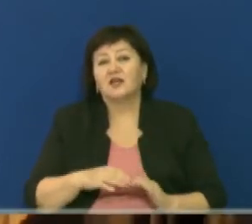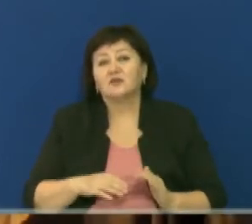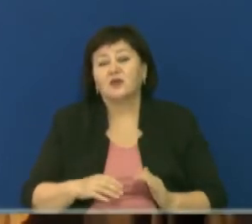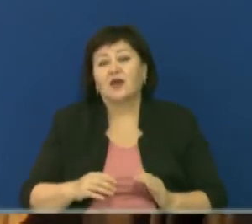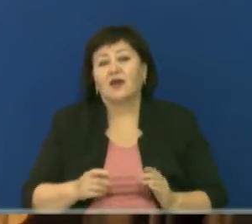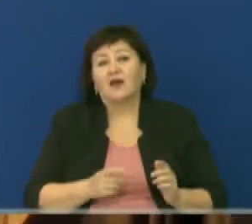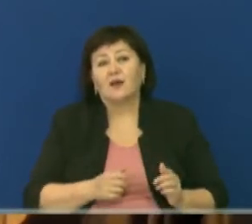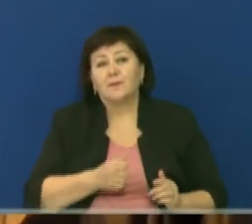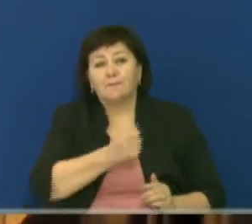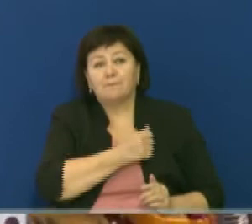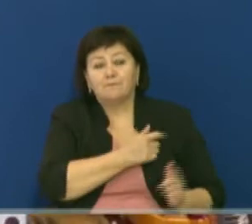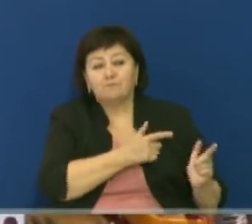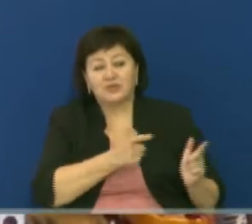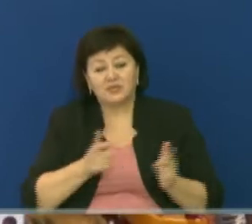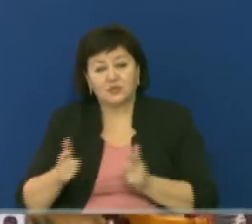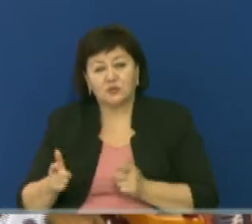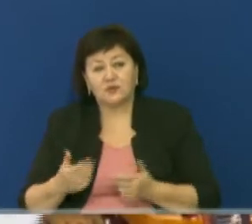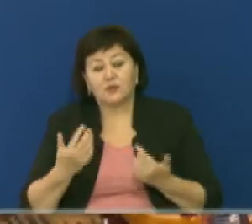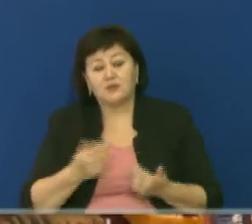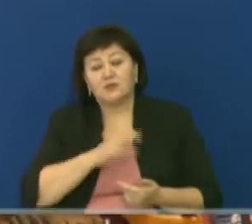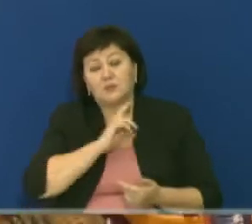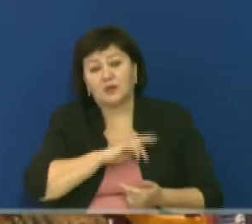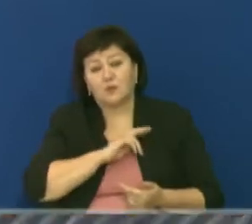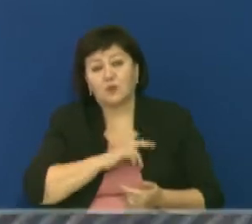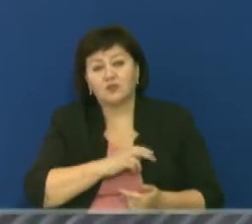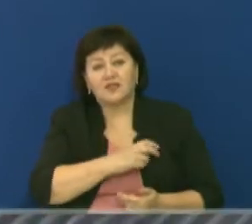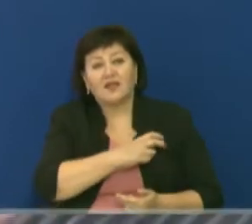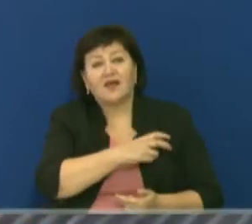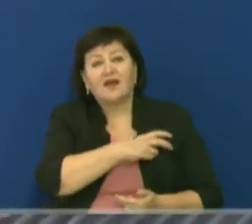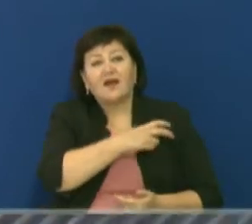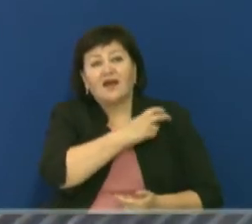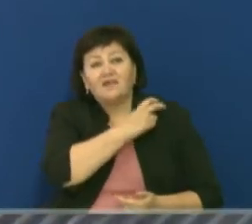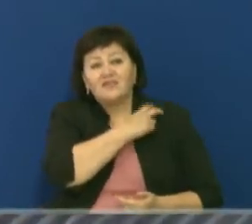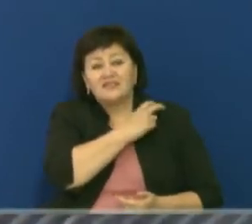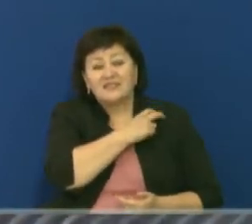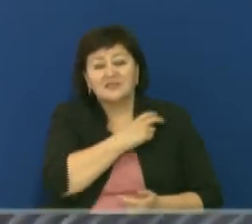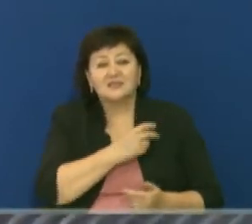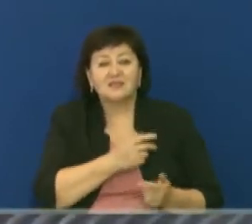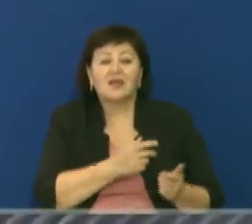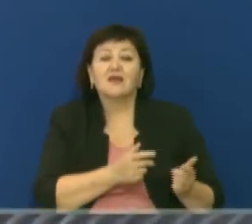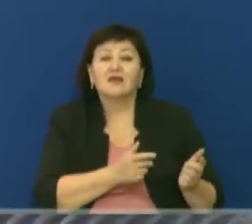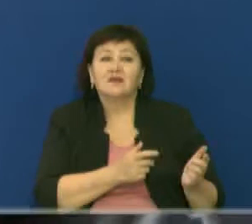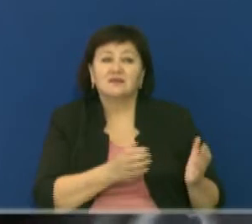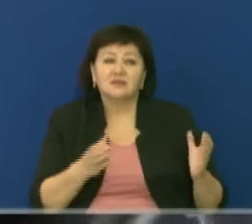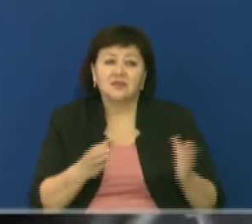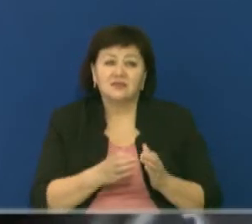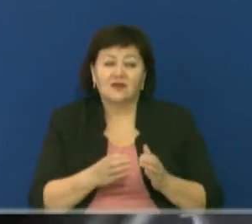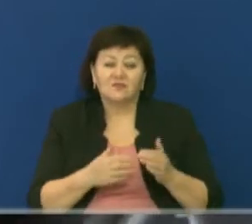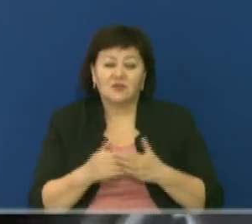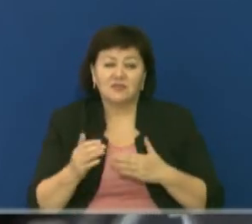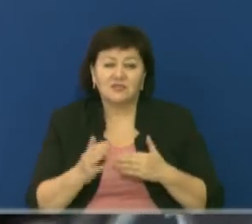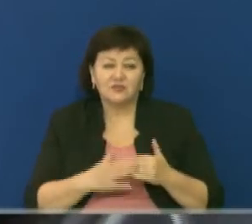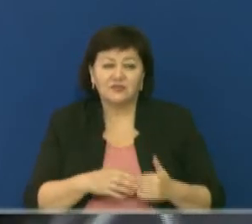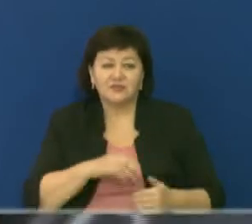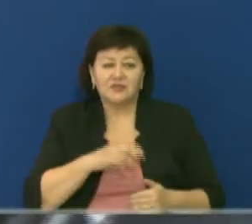Особую роль в этом играет офицерский состав, обладающий необходимыми теоретическими знаниями и практическими навыками. По